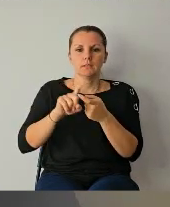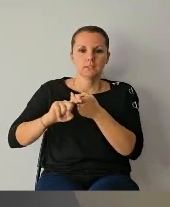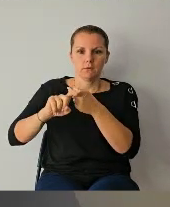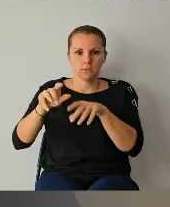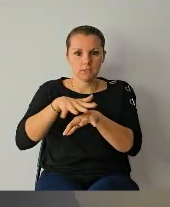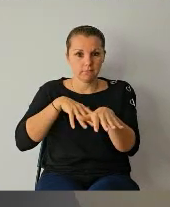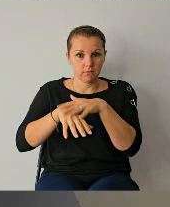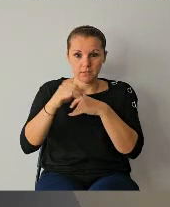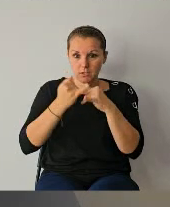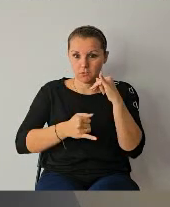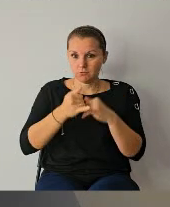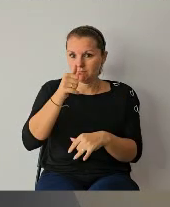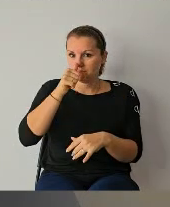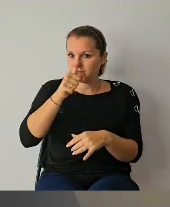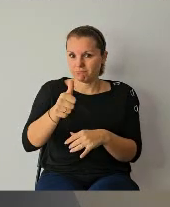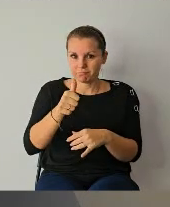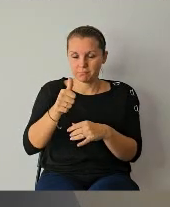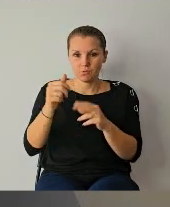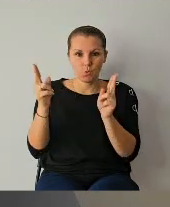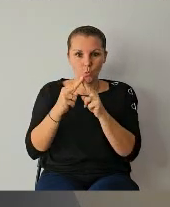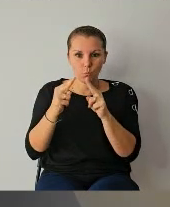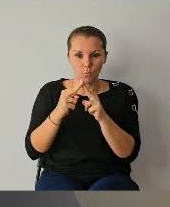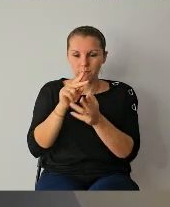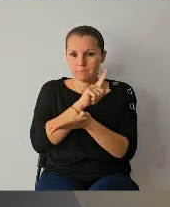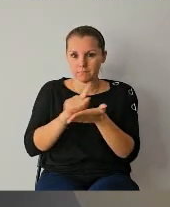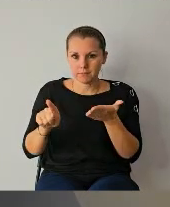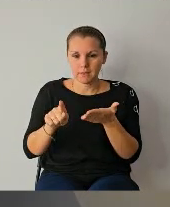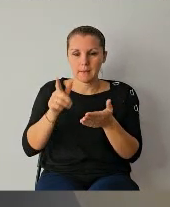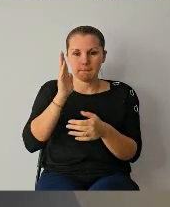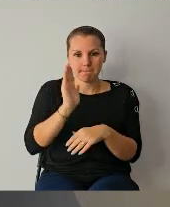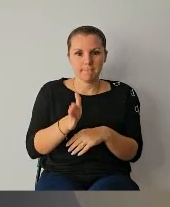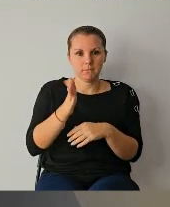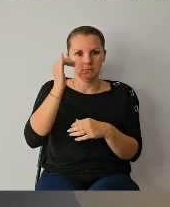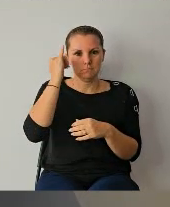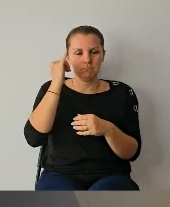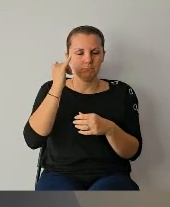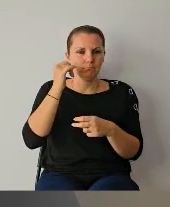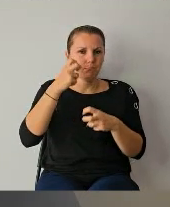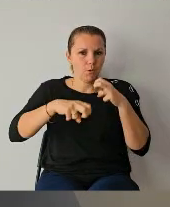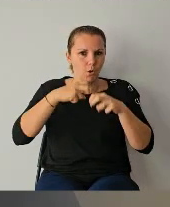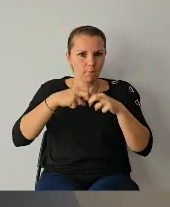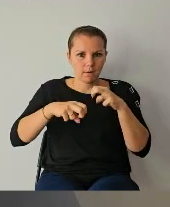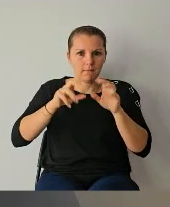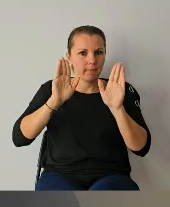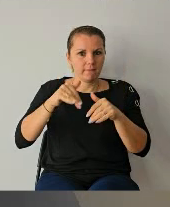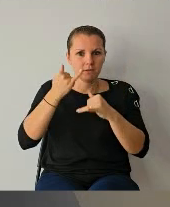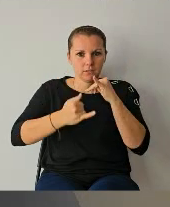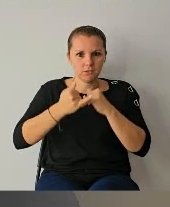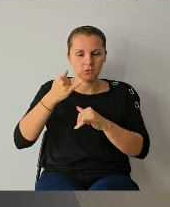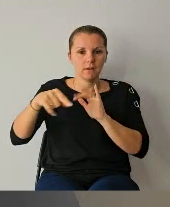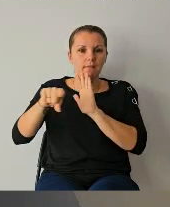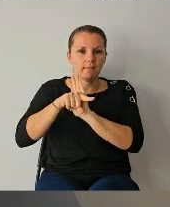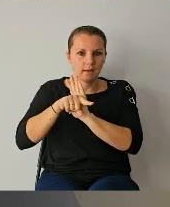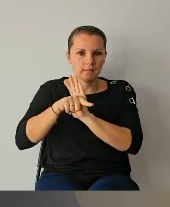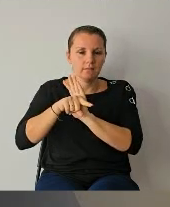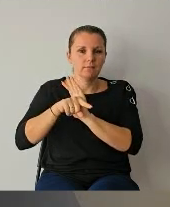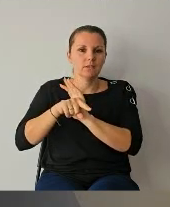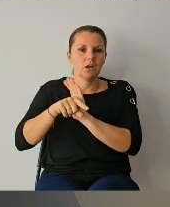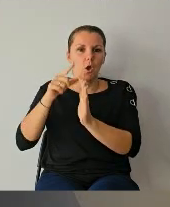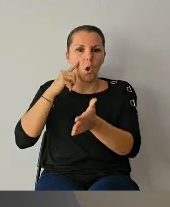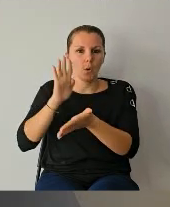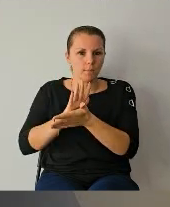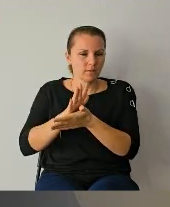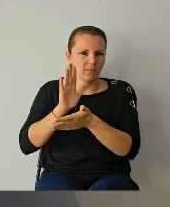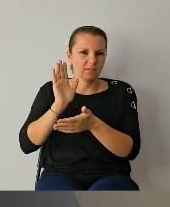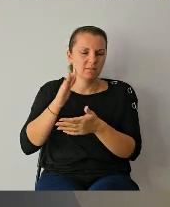ze związkami zawodowymi, będziemy w impasie. Bo przy opiniowaniu, nawet jeżeli byłaby negatywna opinia, to de facto ona nie jest dla nas wiążąca.